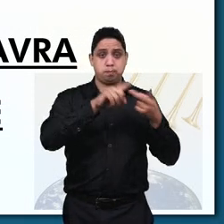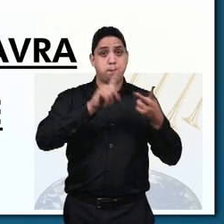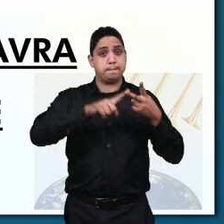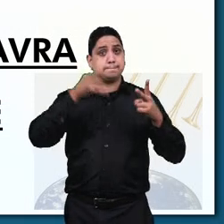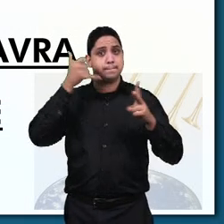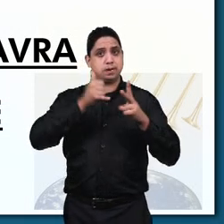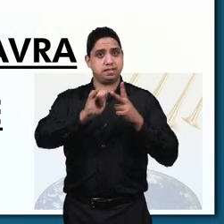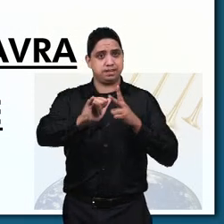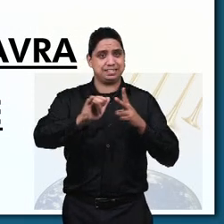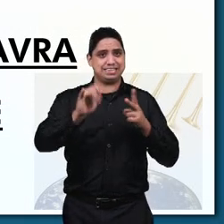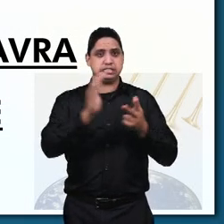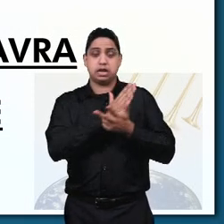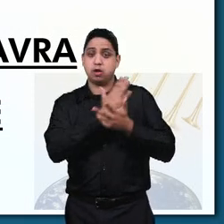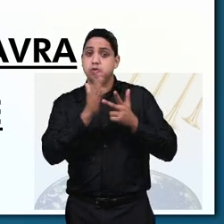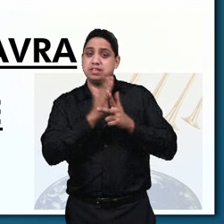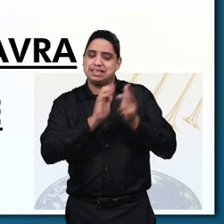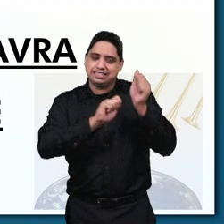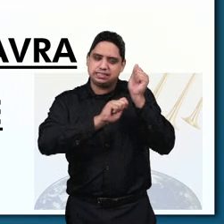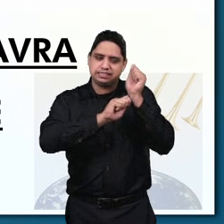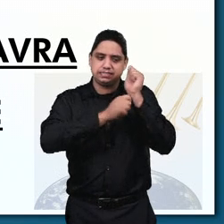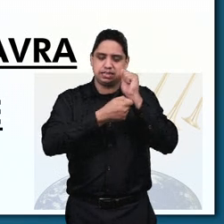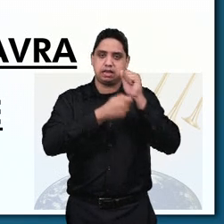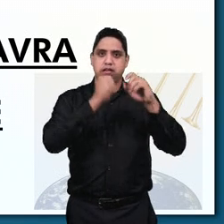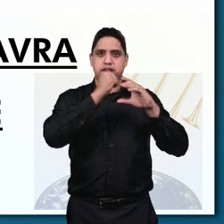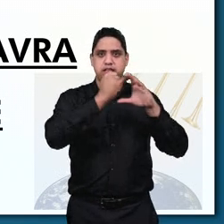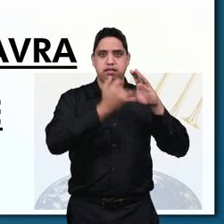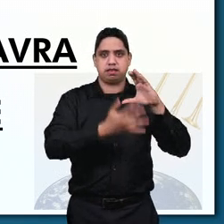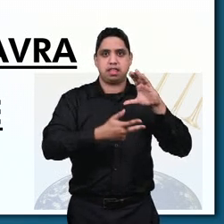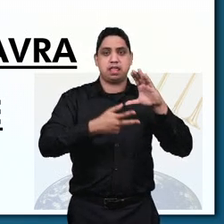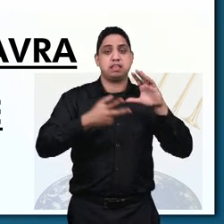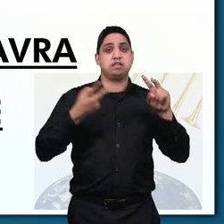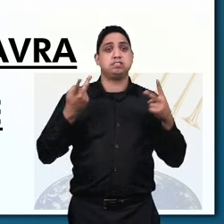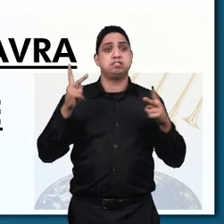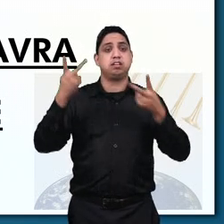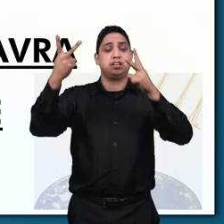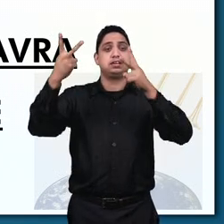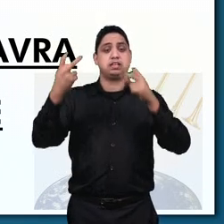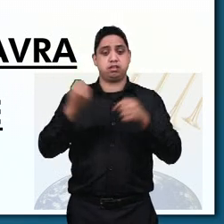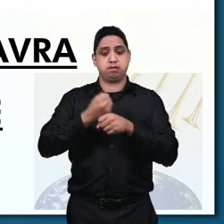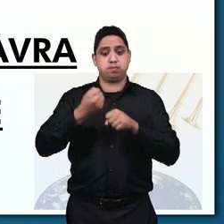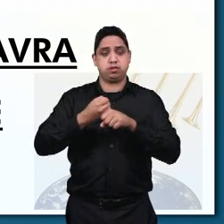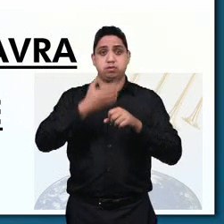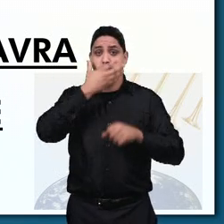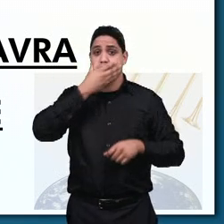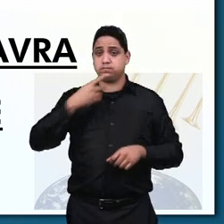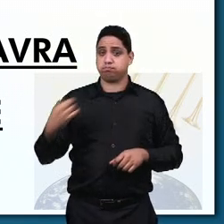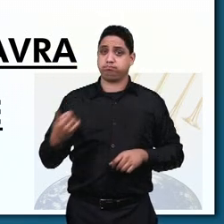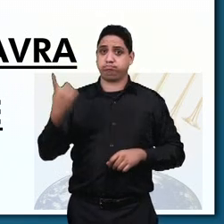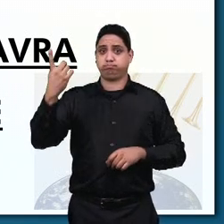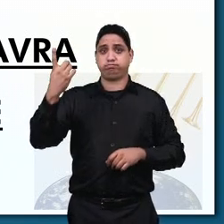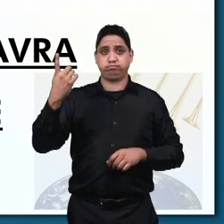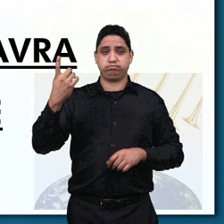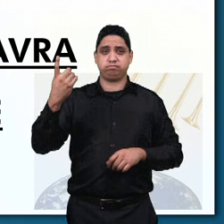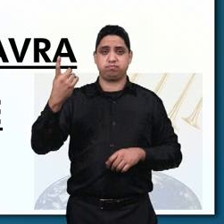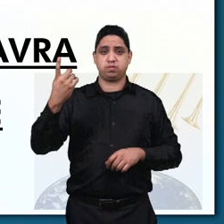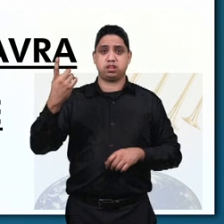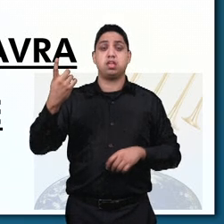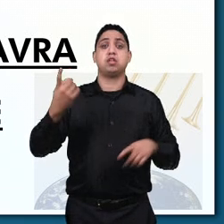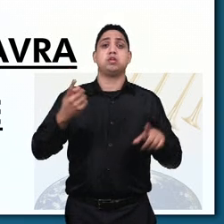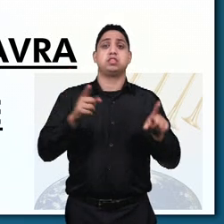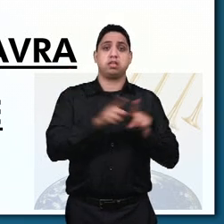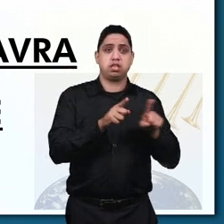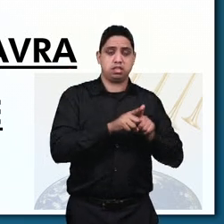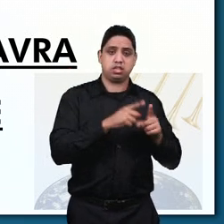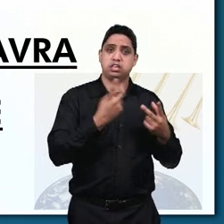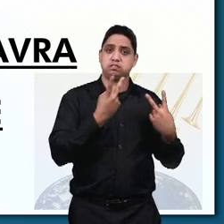et caractérisez les victoires de l'œuvre de David avec les victoires de l'œuvre du